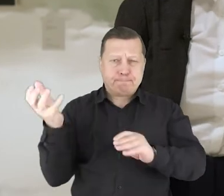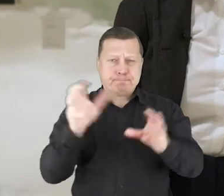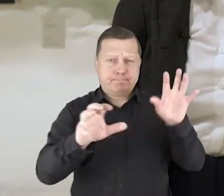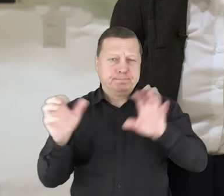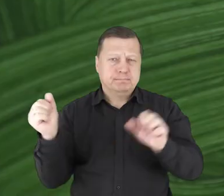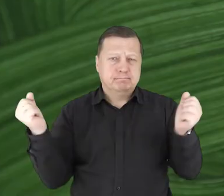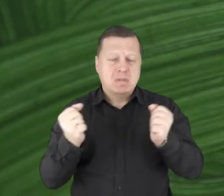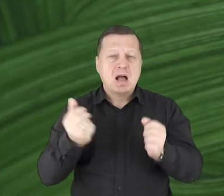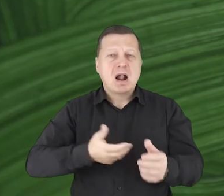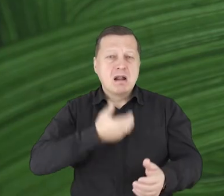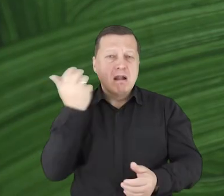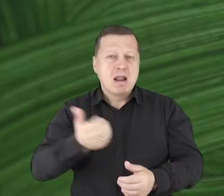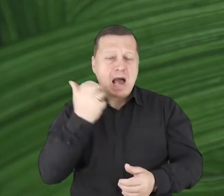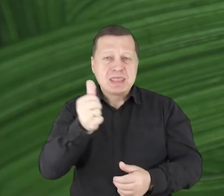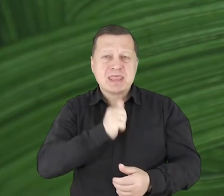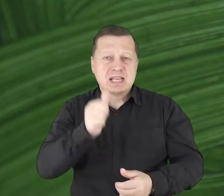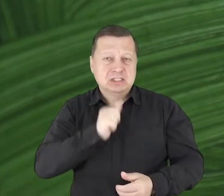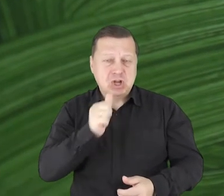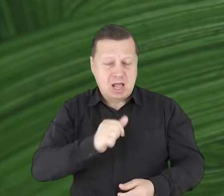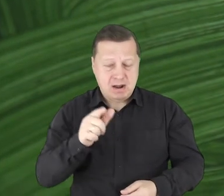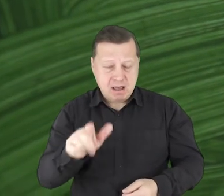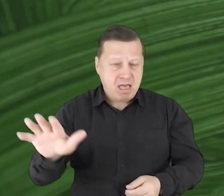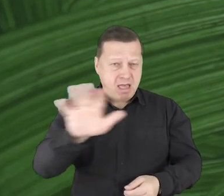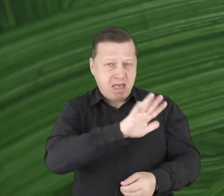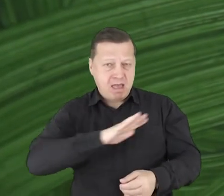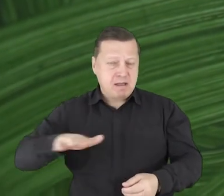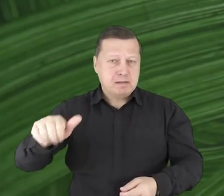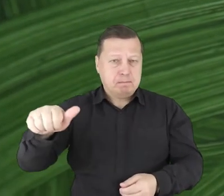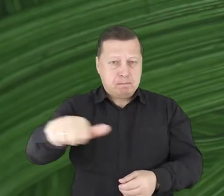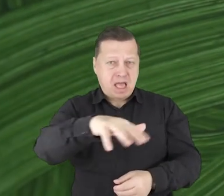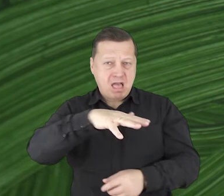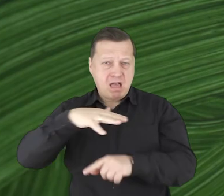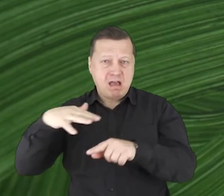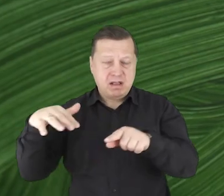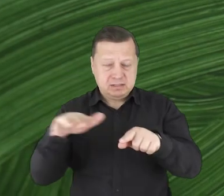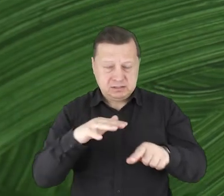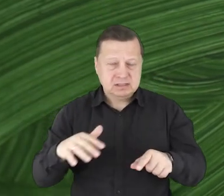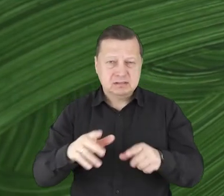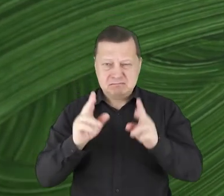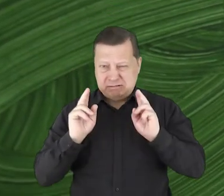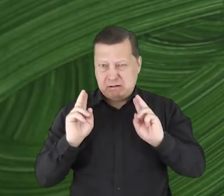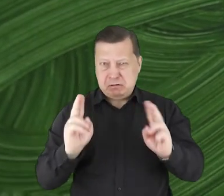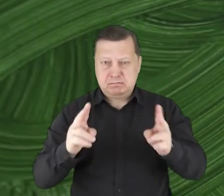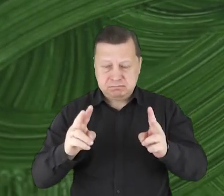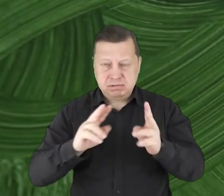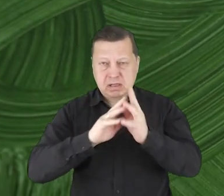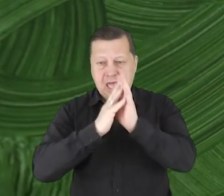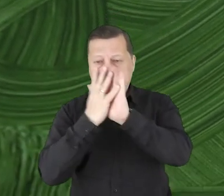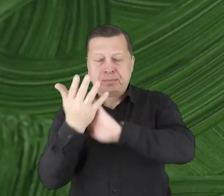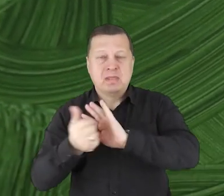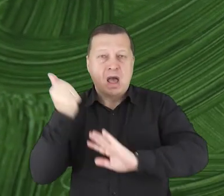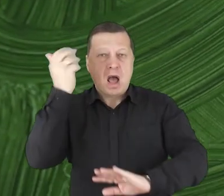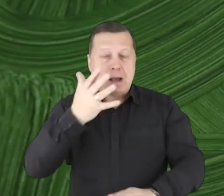nasyconego letnią zielenią pejzażu, realistyczne przedstawienie przechodzi